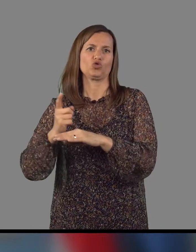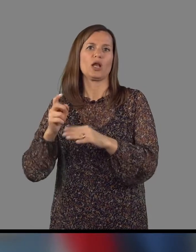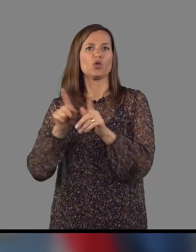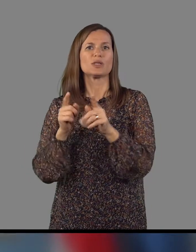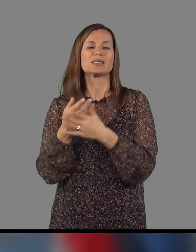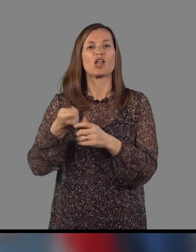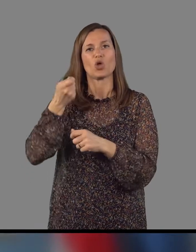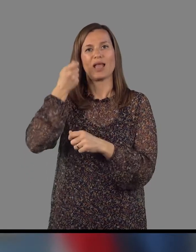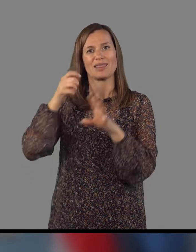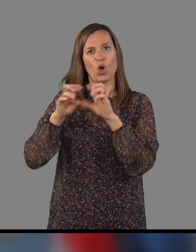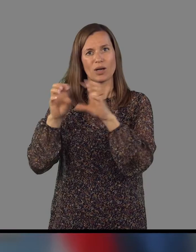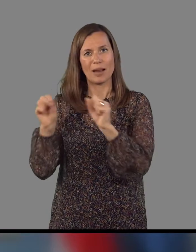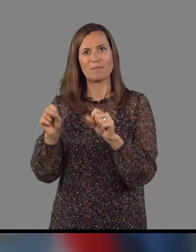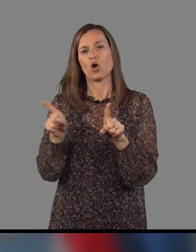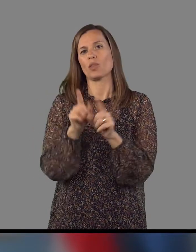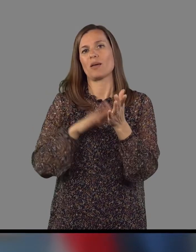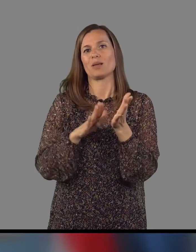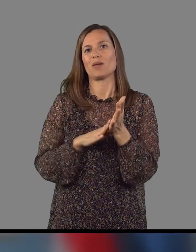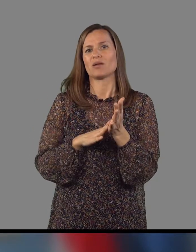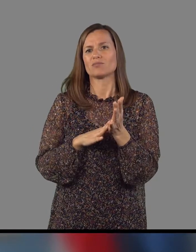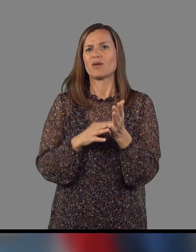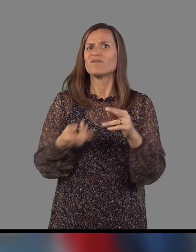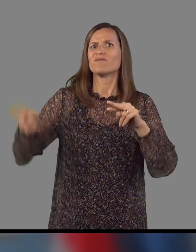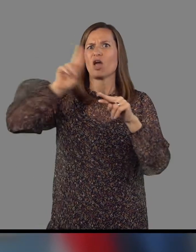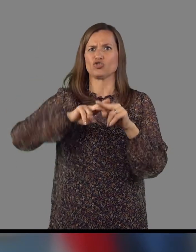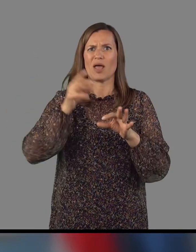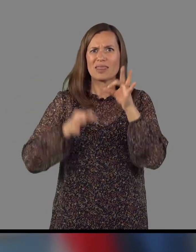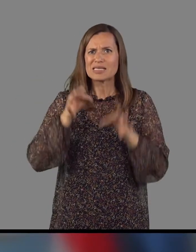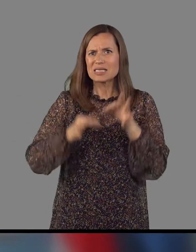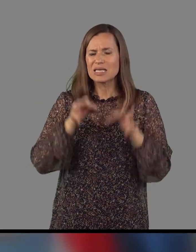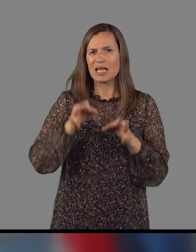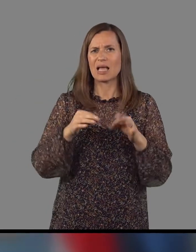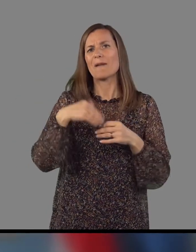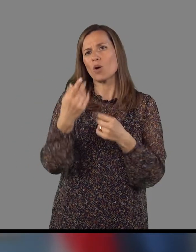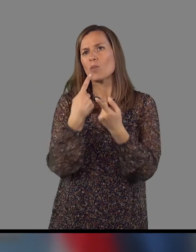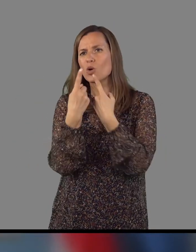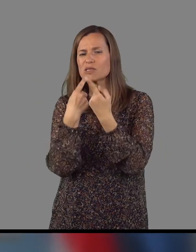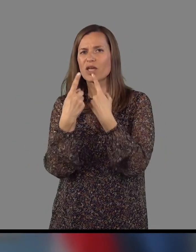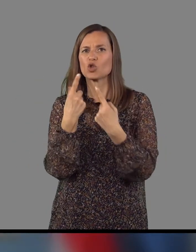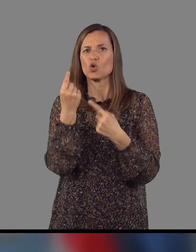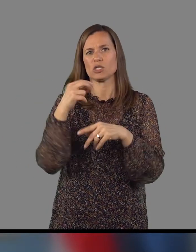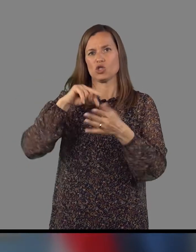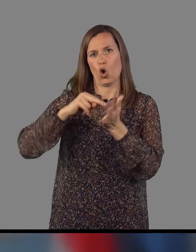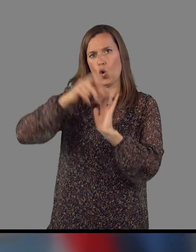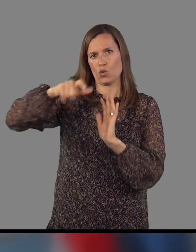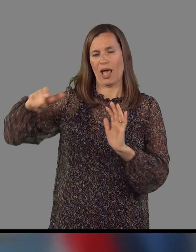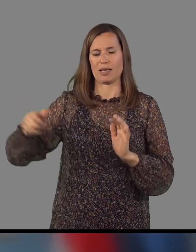za dodatne ukrepe, kot je na primer okrepljeno testiranje po posvetu s